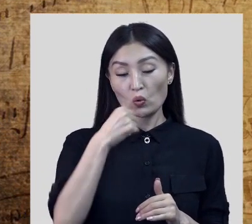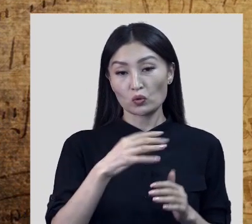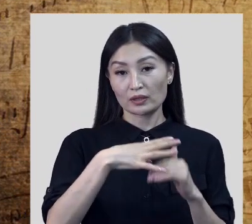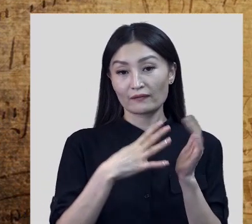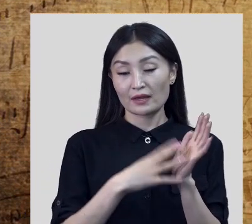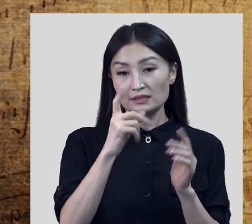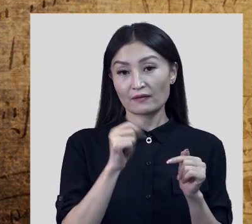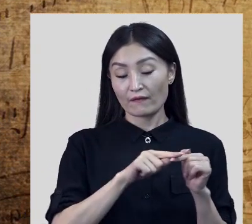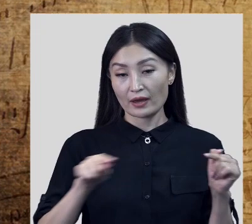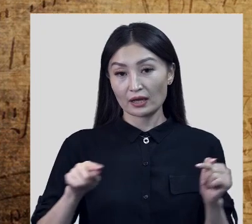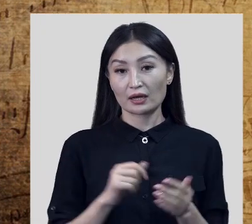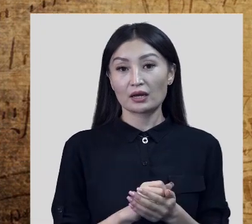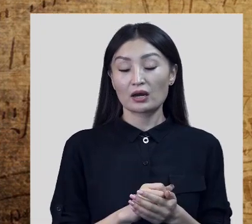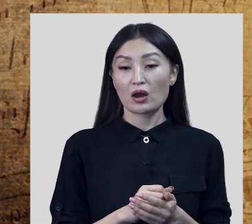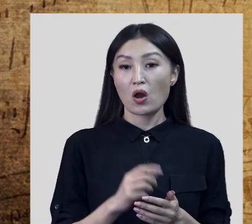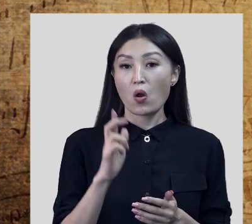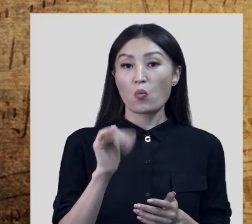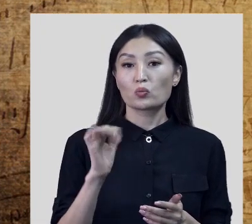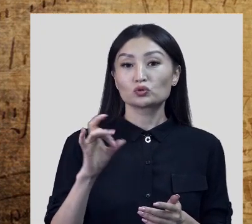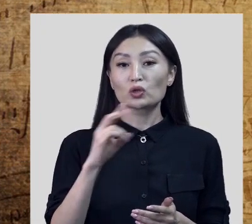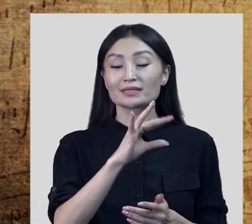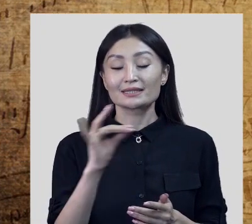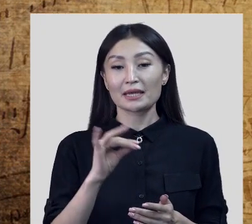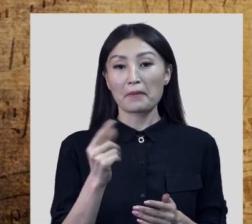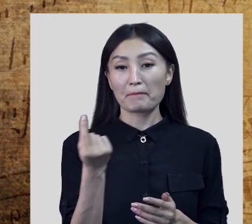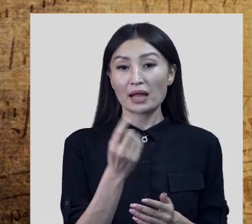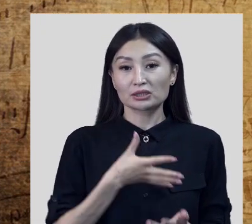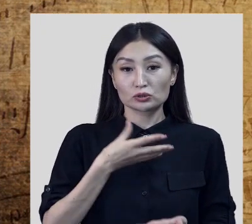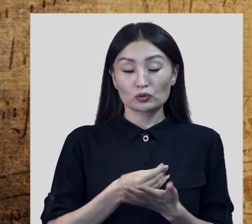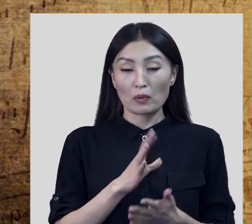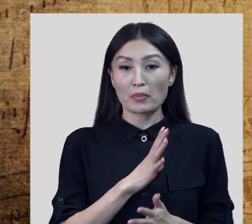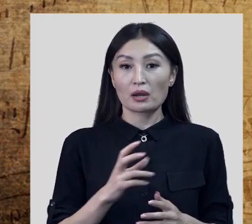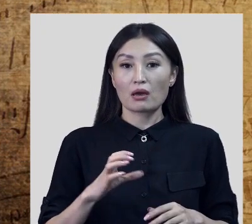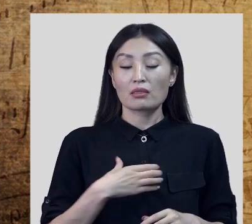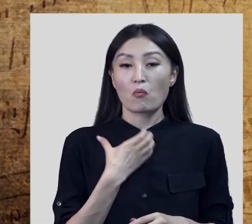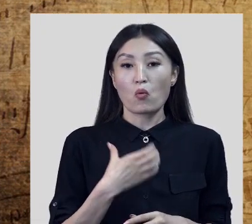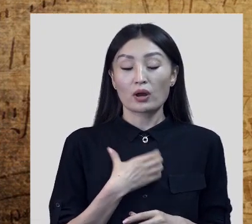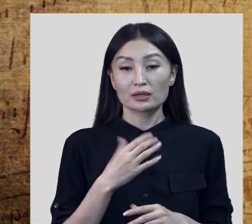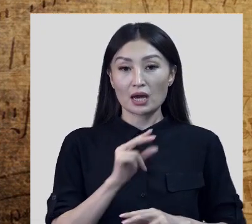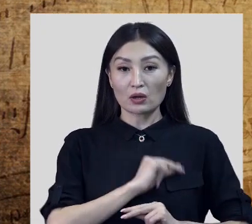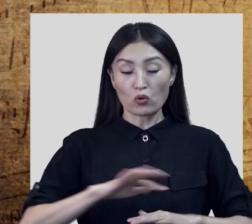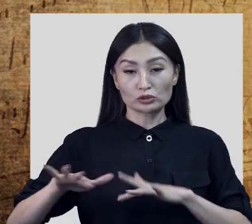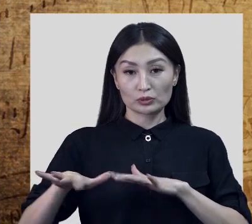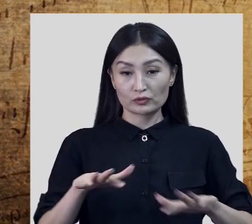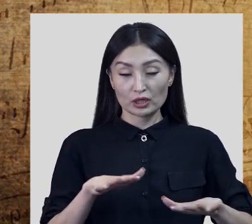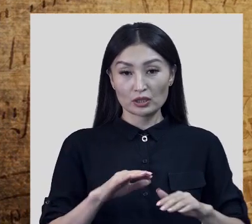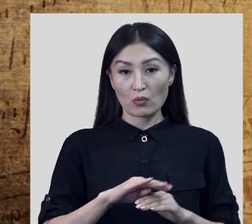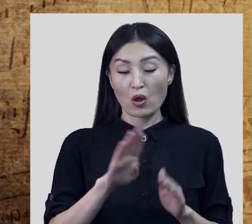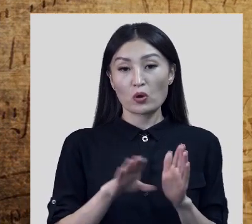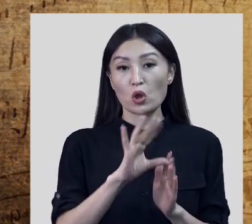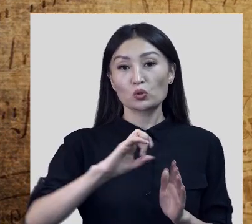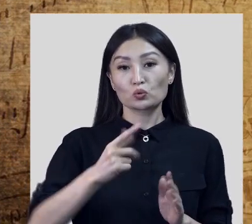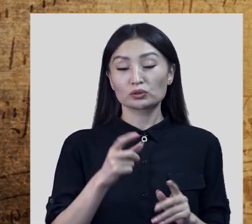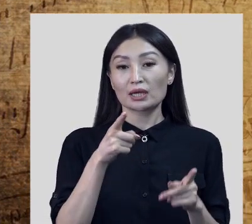19 века буржуазия мелкие собственники были напуганы рабочим движением под залпы июньских